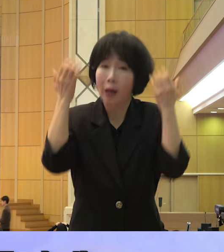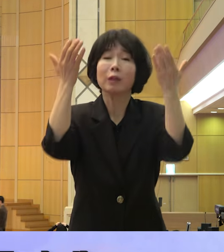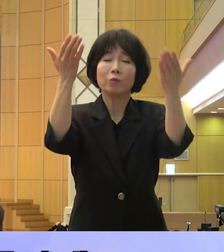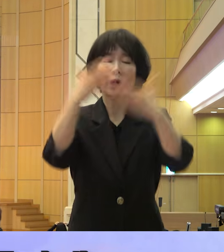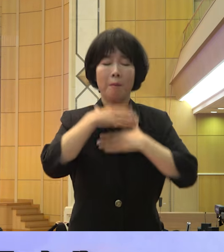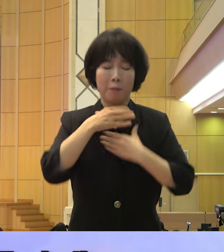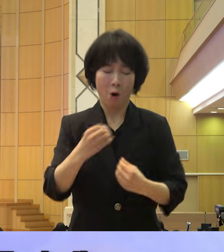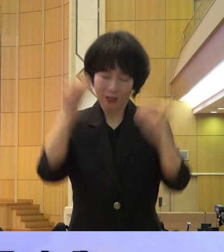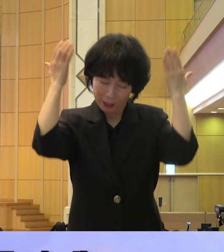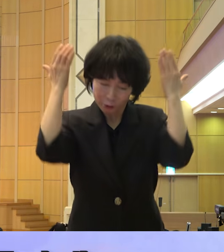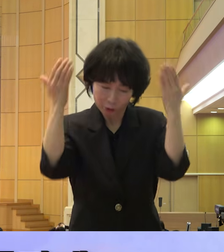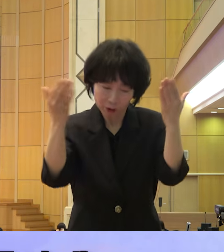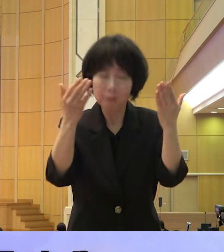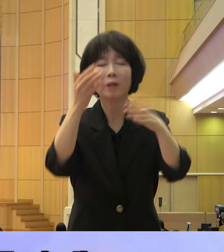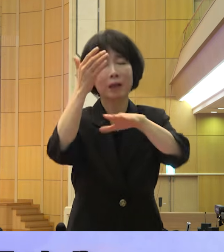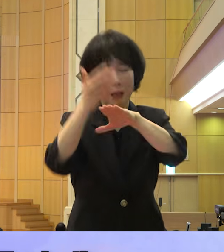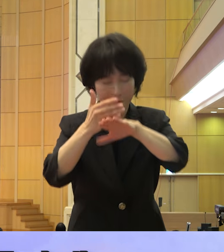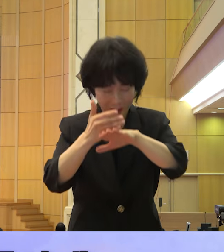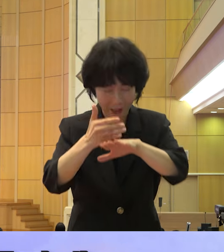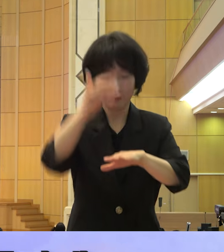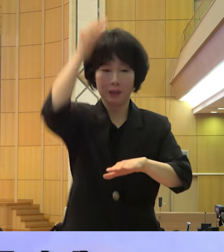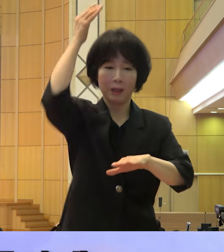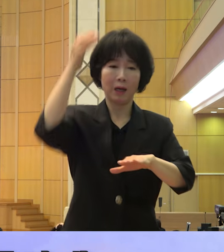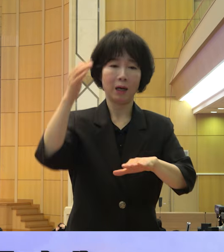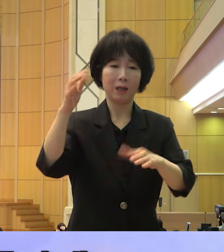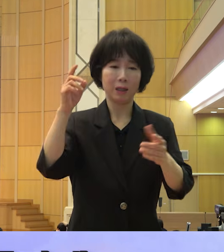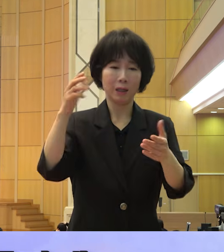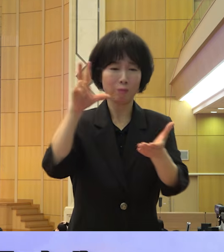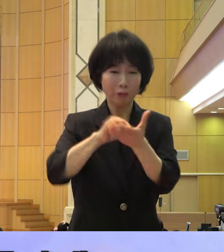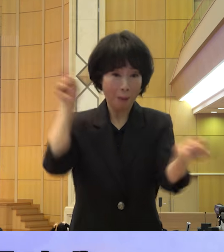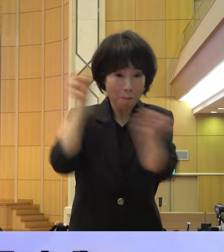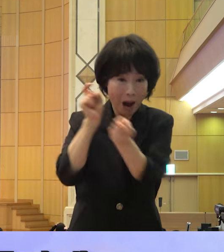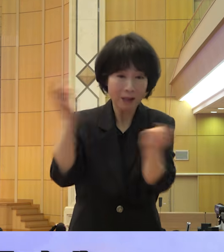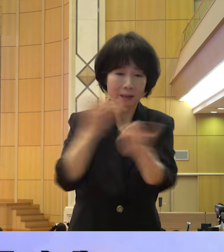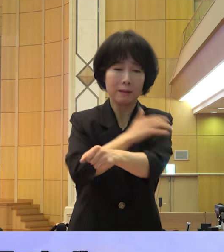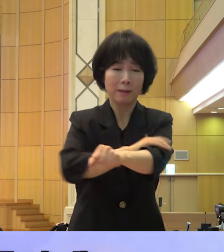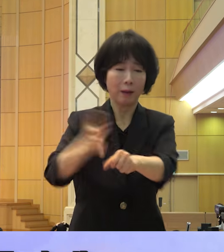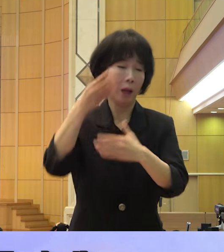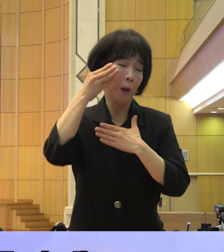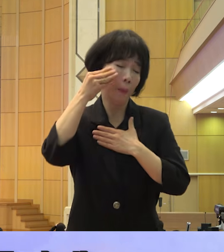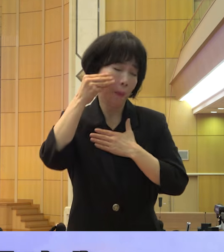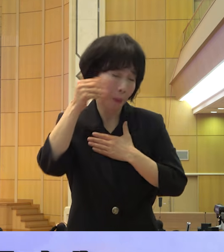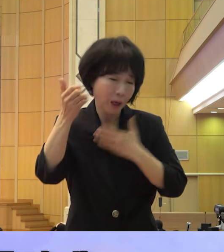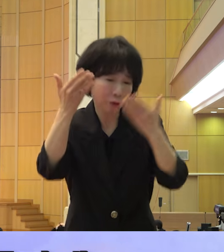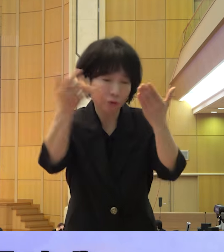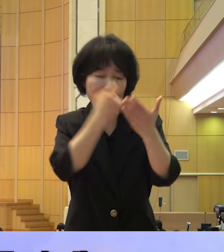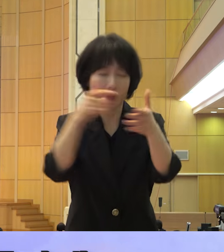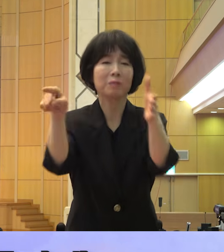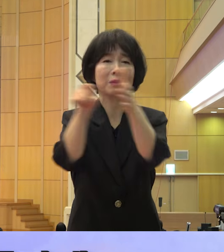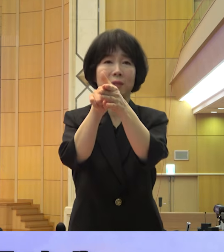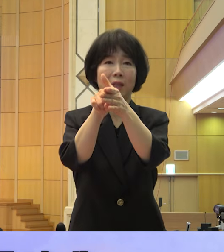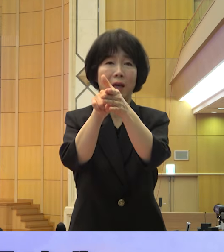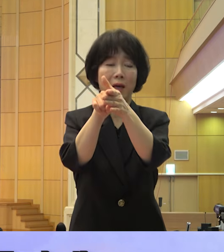해주시고 평안하게 해주심을 감사합니다. 무슨 일을 만나든지 만사 형통할 줄로